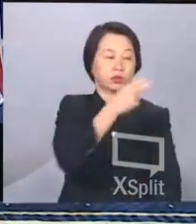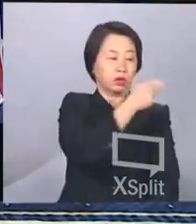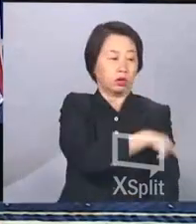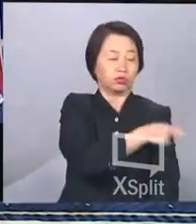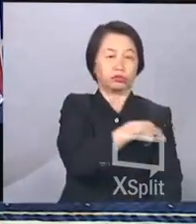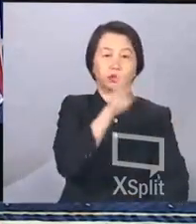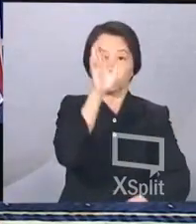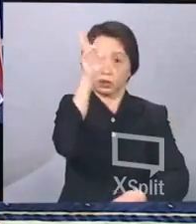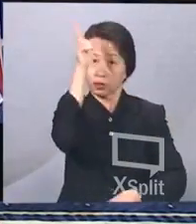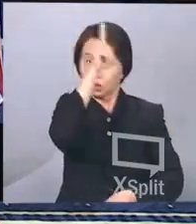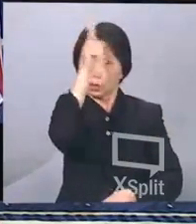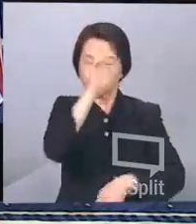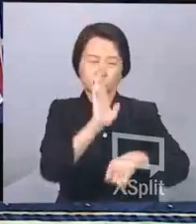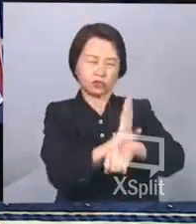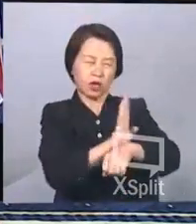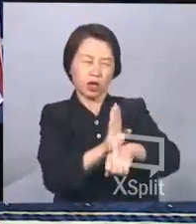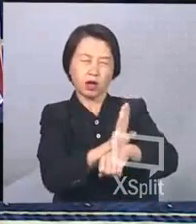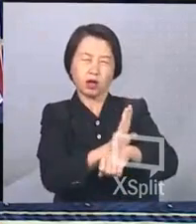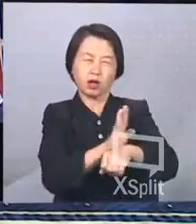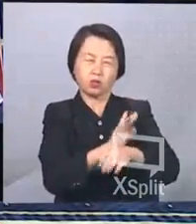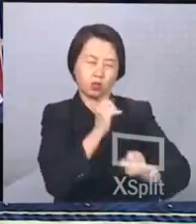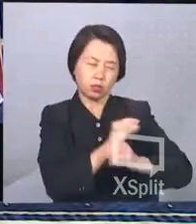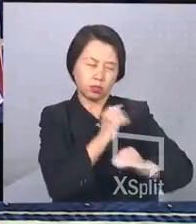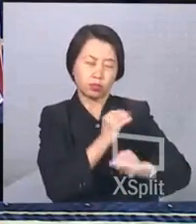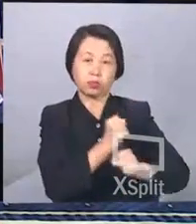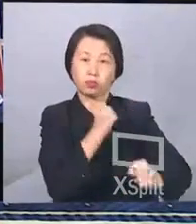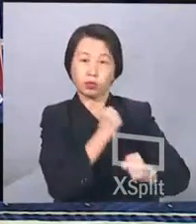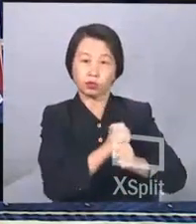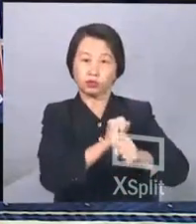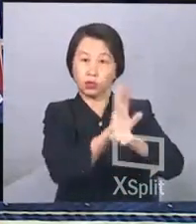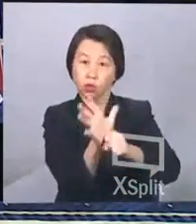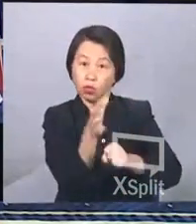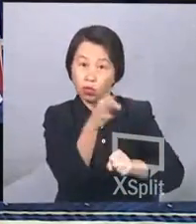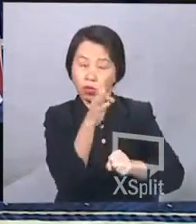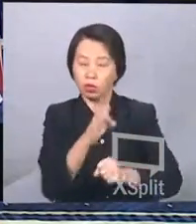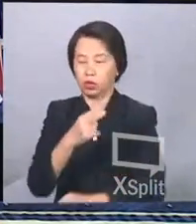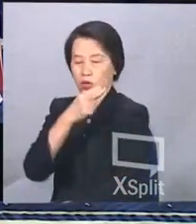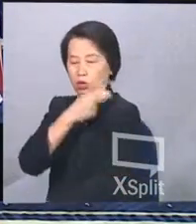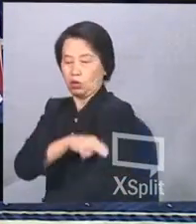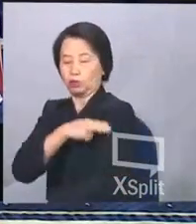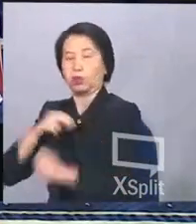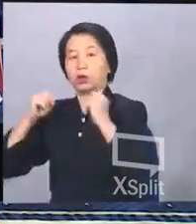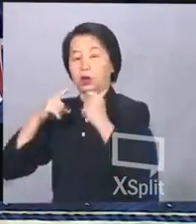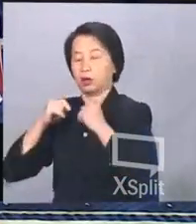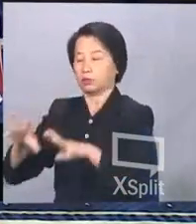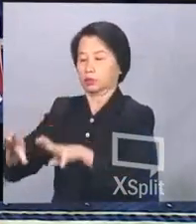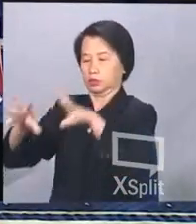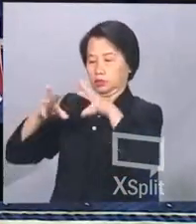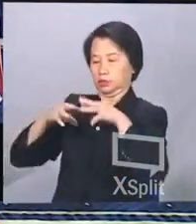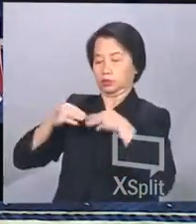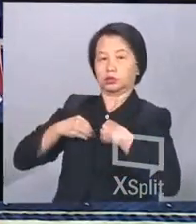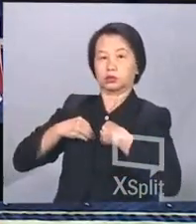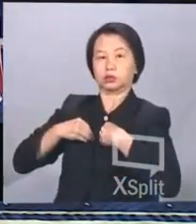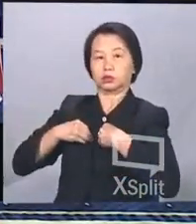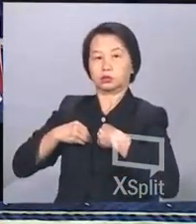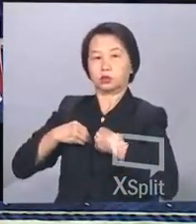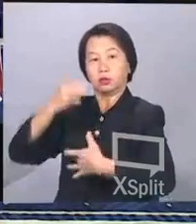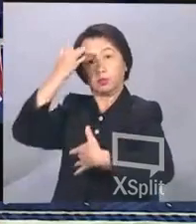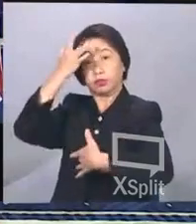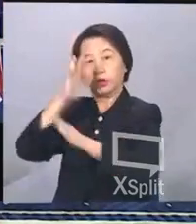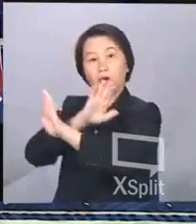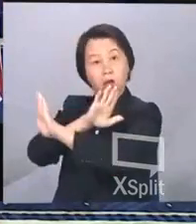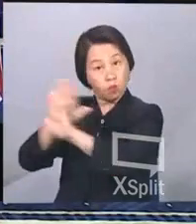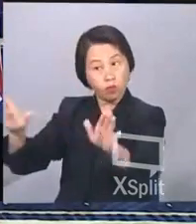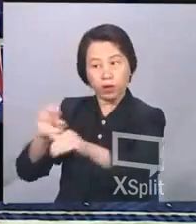cebok merawat pesakit komik 19 Hospital swasta menerima pesakit sakit bukan komitmen belas